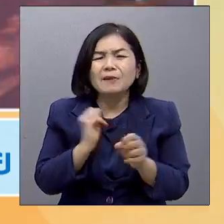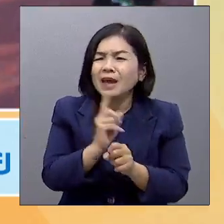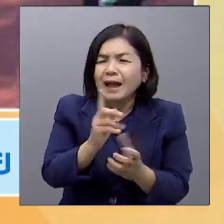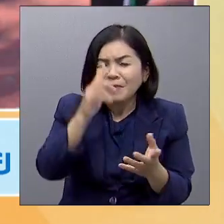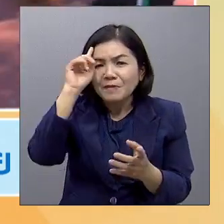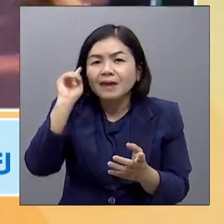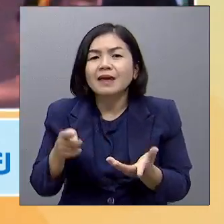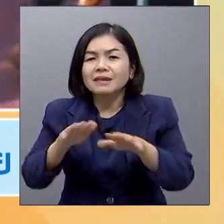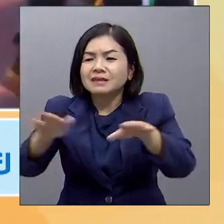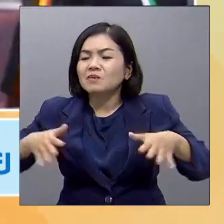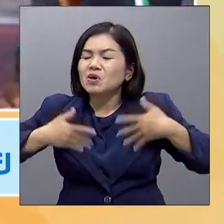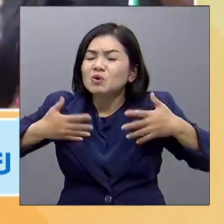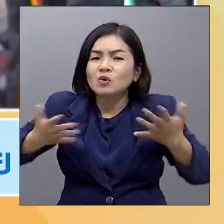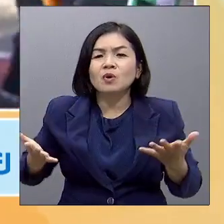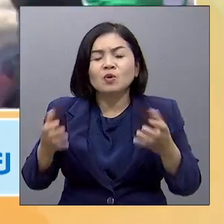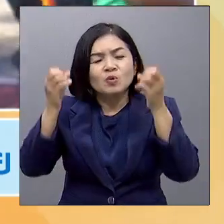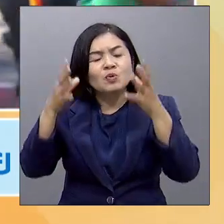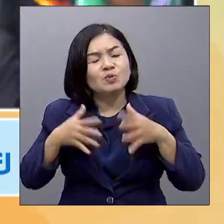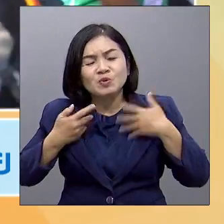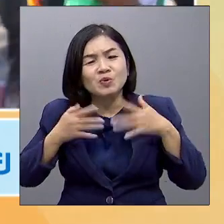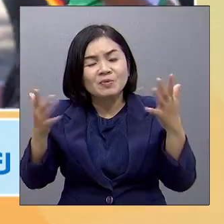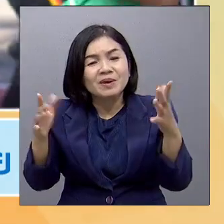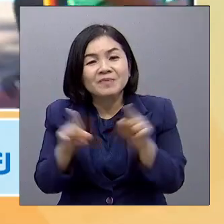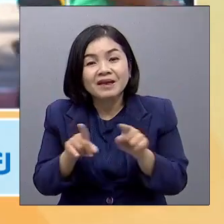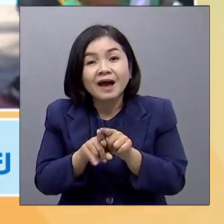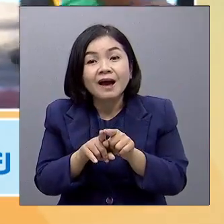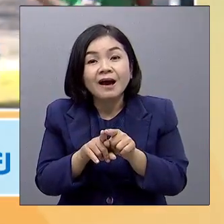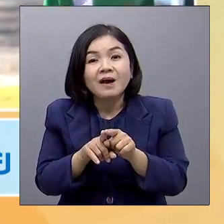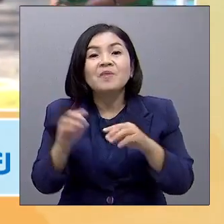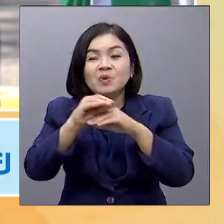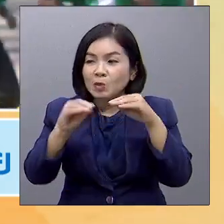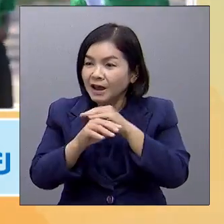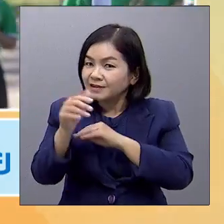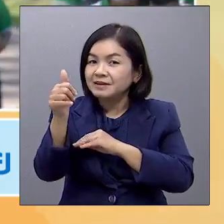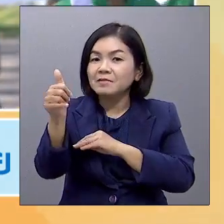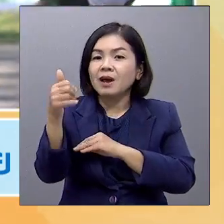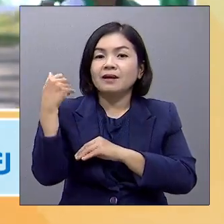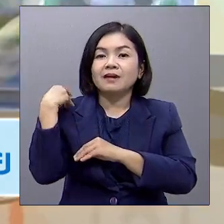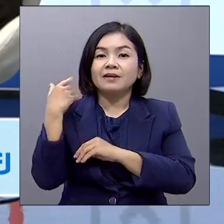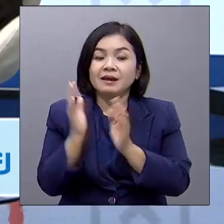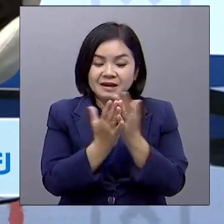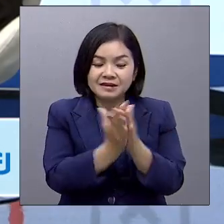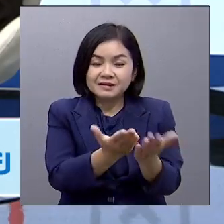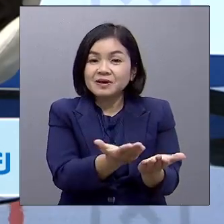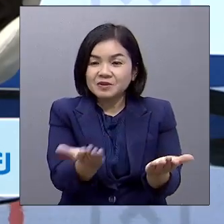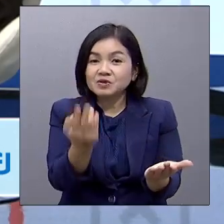เดกกไม่เศ Igorูการที่ดีมาก มา